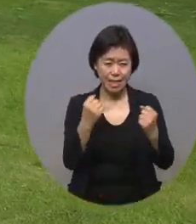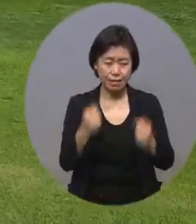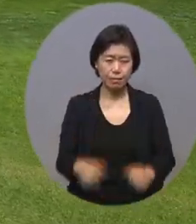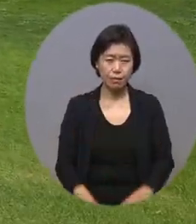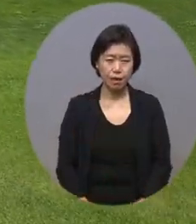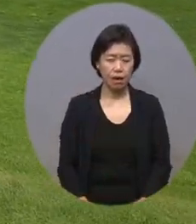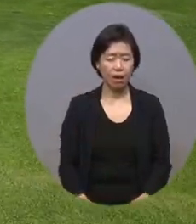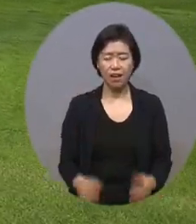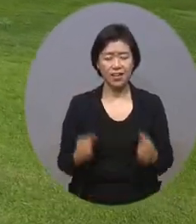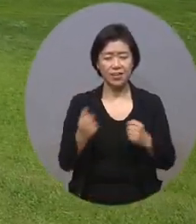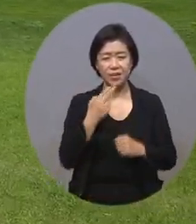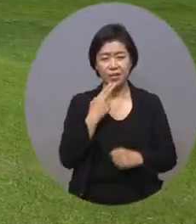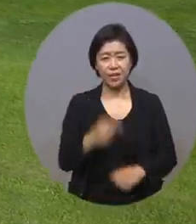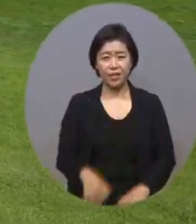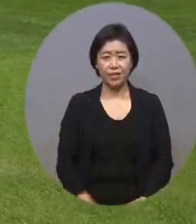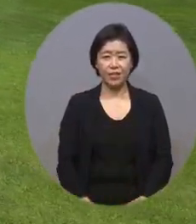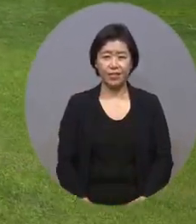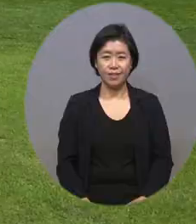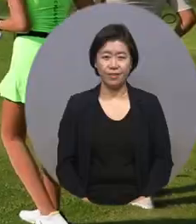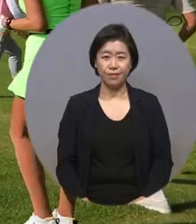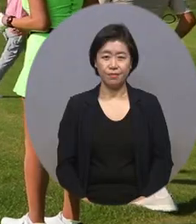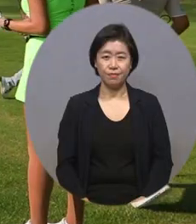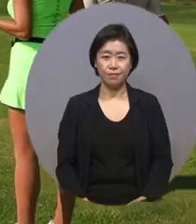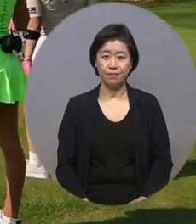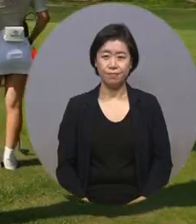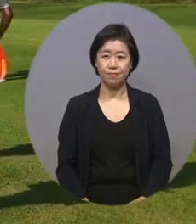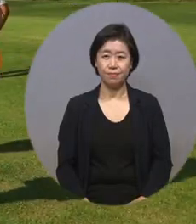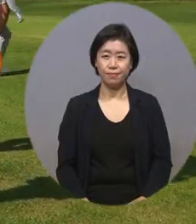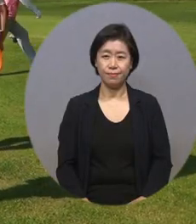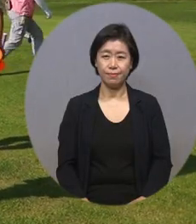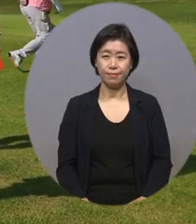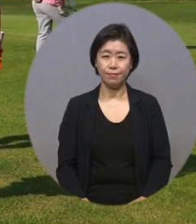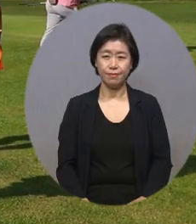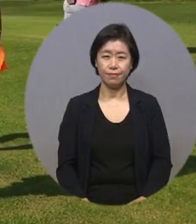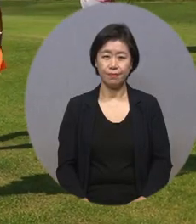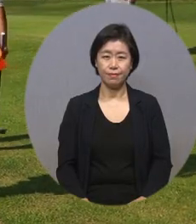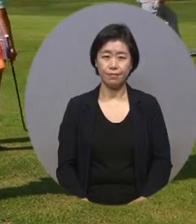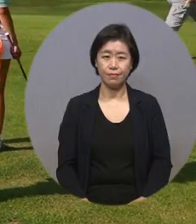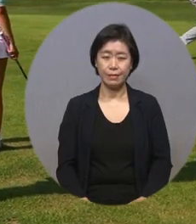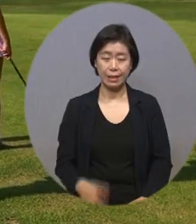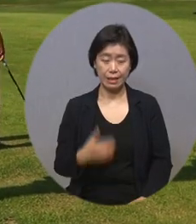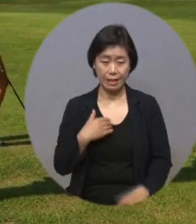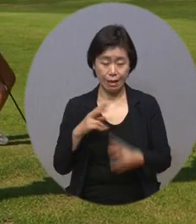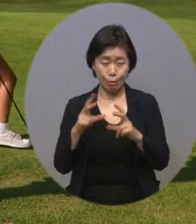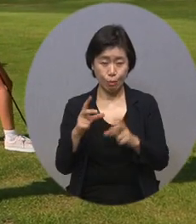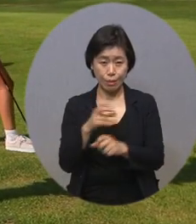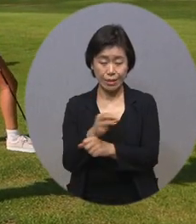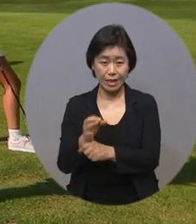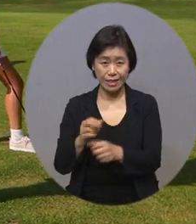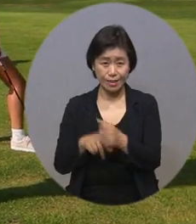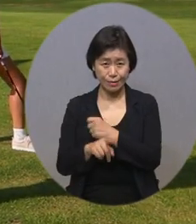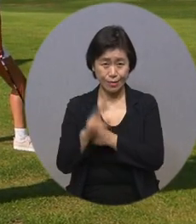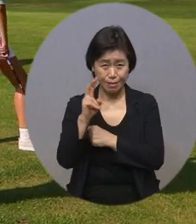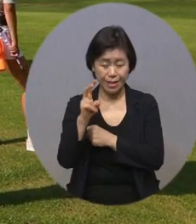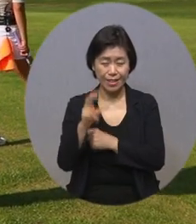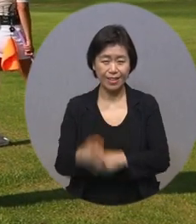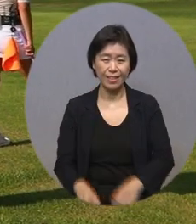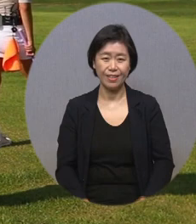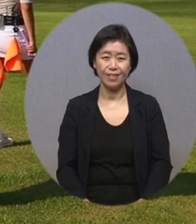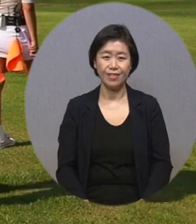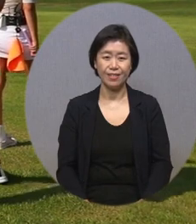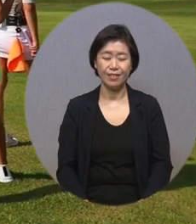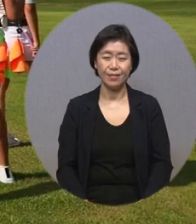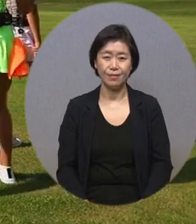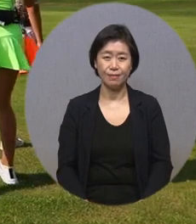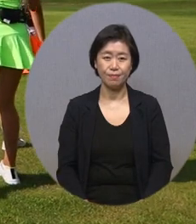슝, 슝, 슝, 슝, 슝, 슝. 이러려고 내가 공을 샀구나. 그치. 너가